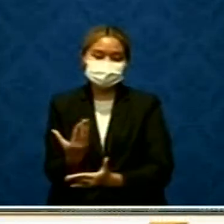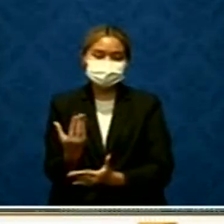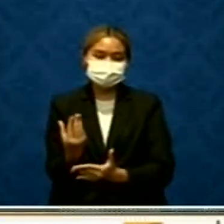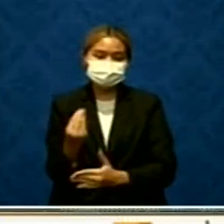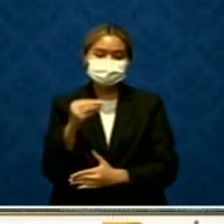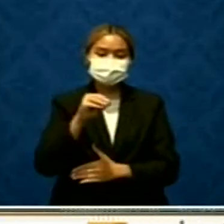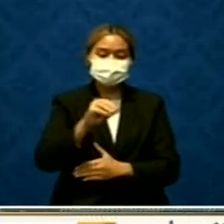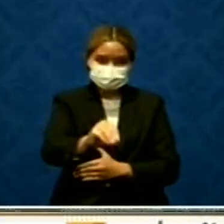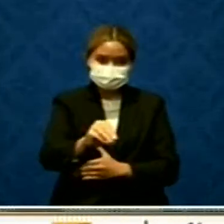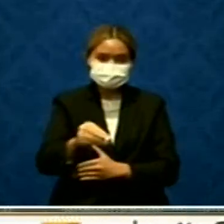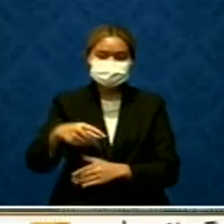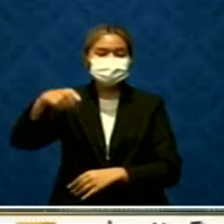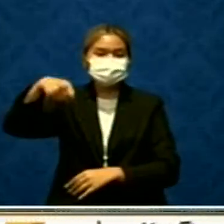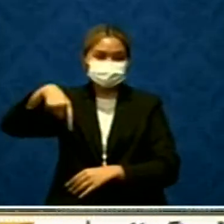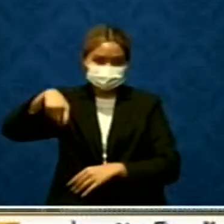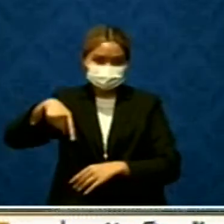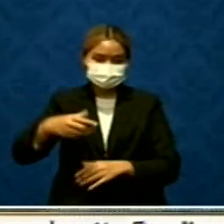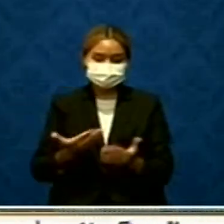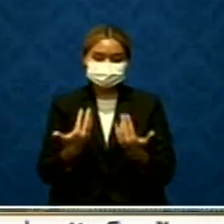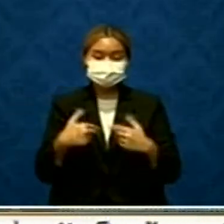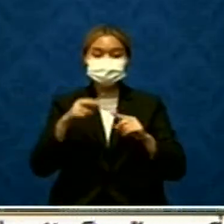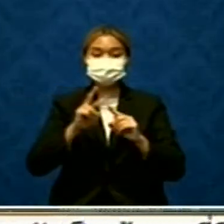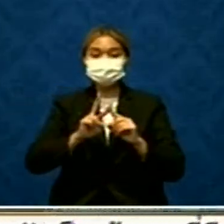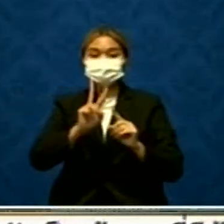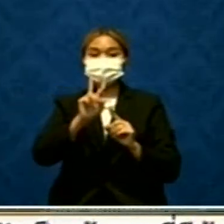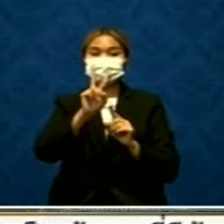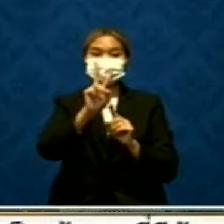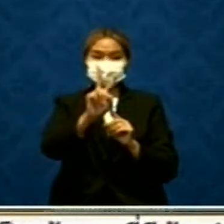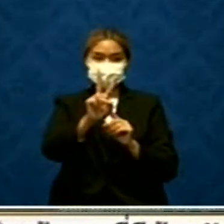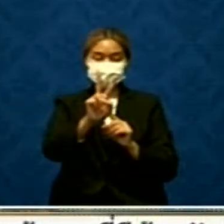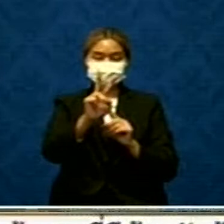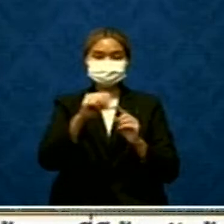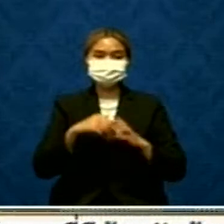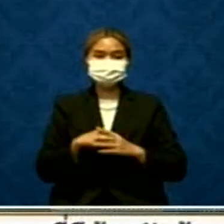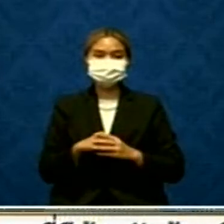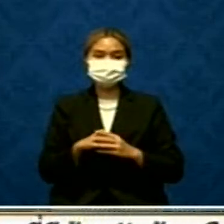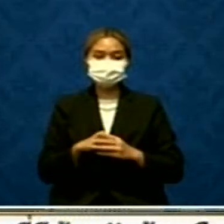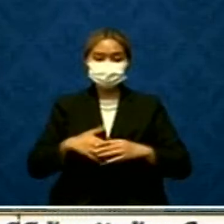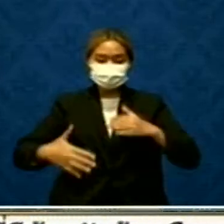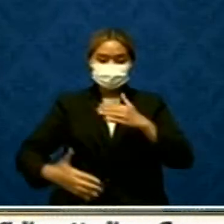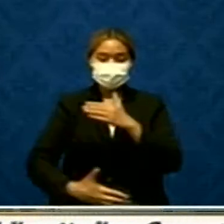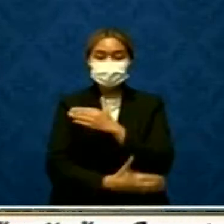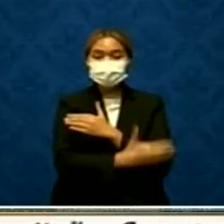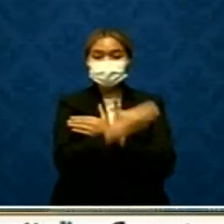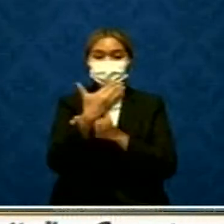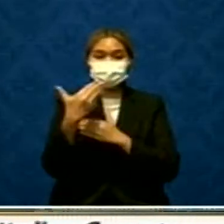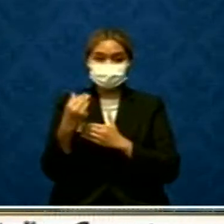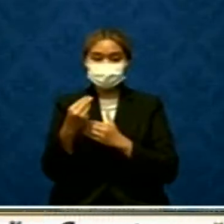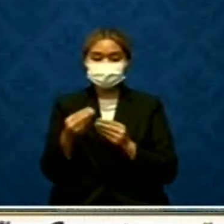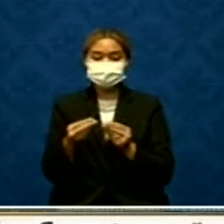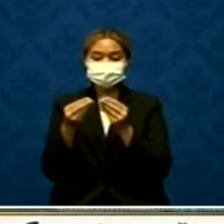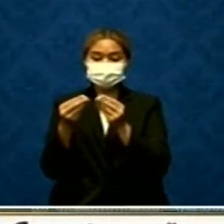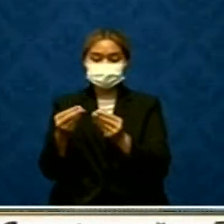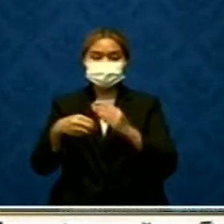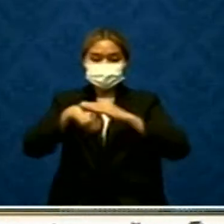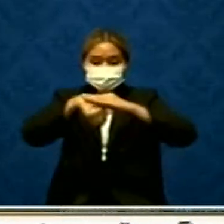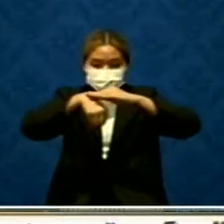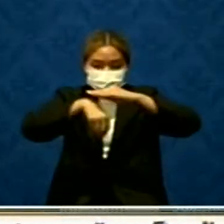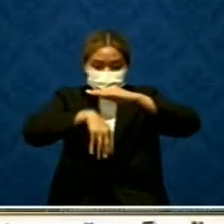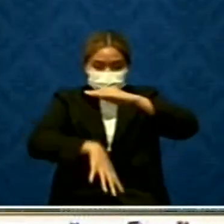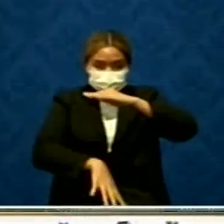ากสองนะครับเป็นการสร้างนะครับโอกาสสร้างโครงสร้างพื้นฐานอย่างเป็นระบบเพื่อเ